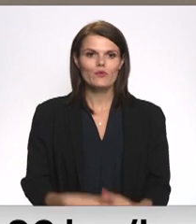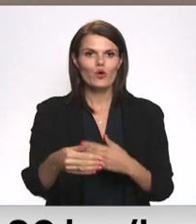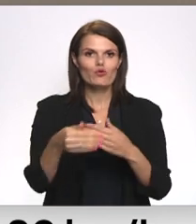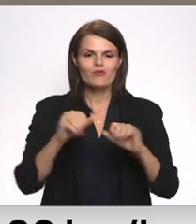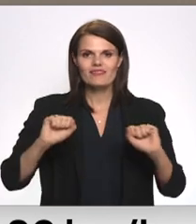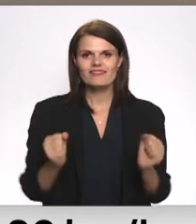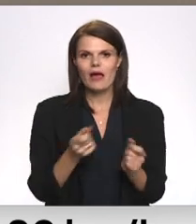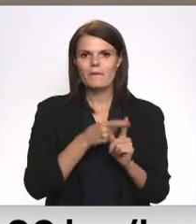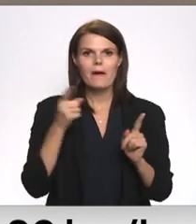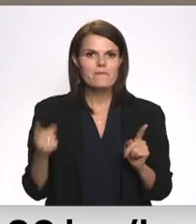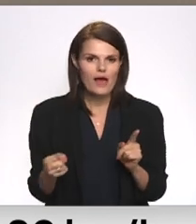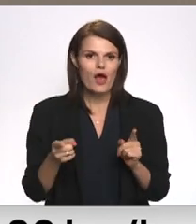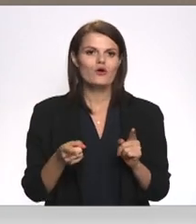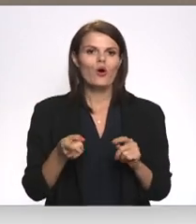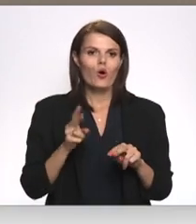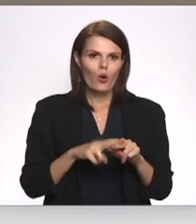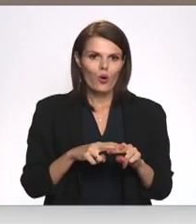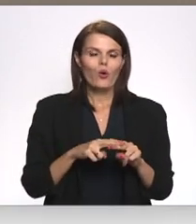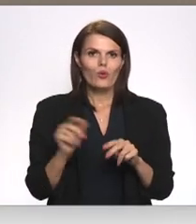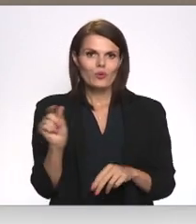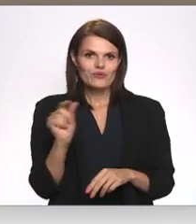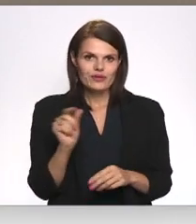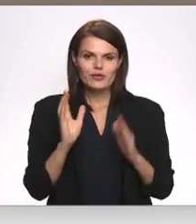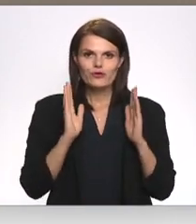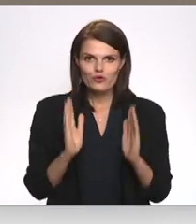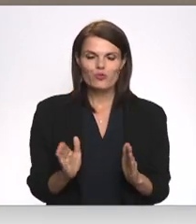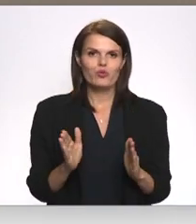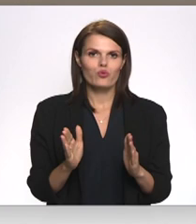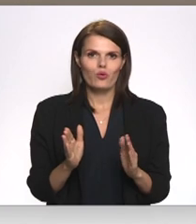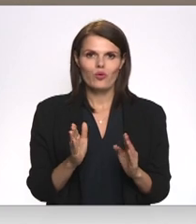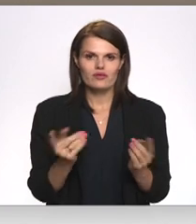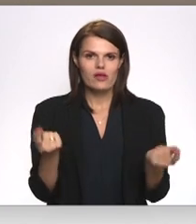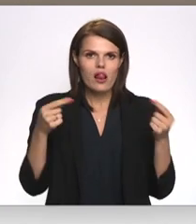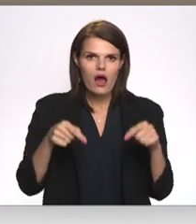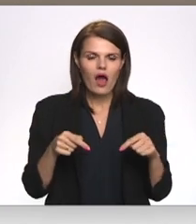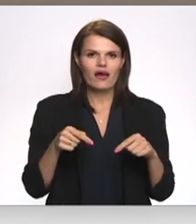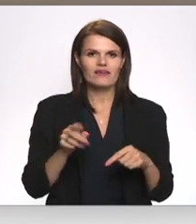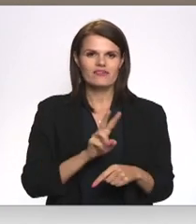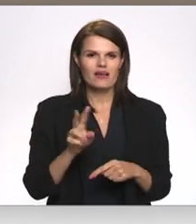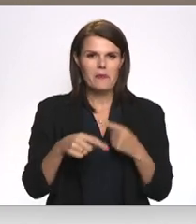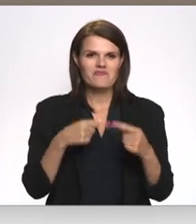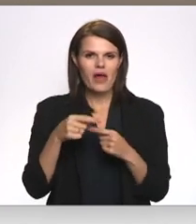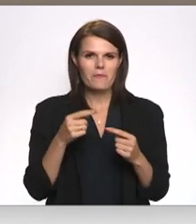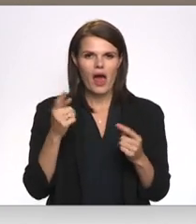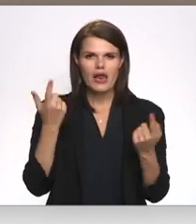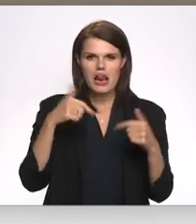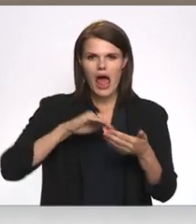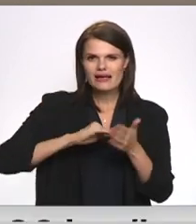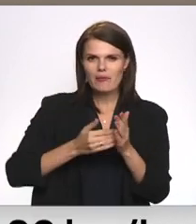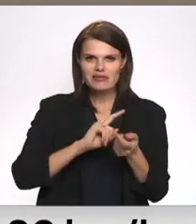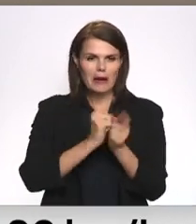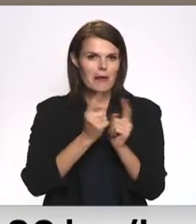Tuvojās ziemas periods un nu, jau pavisam drīz iestāsies tas periods, kas ir raksturīgs ar mainīgiem laika